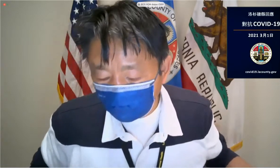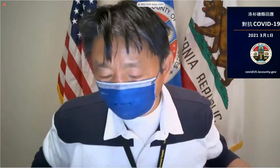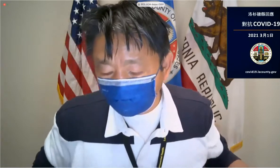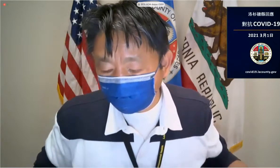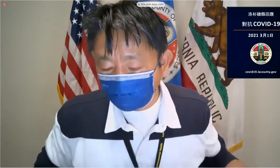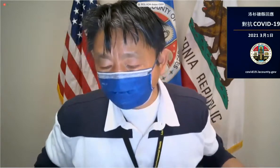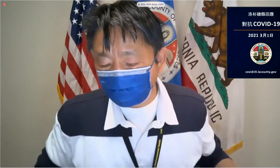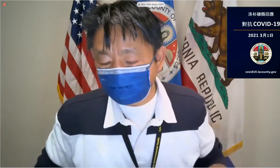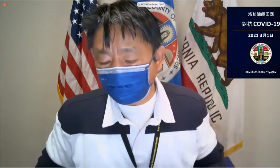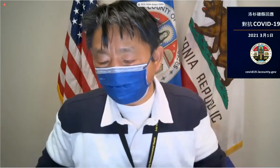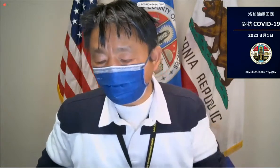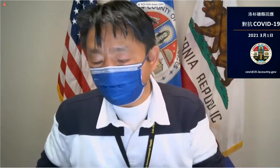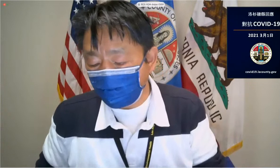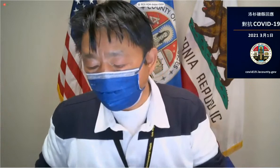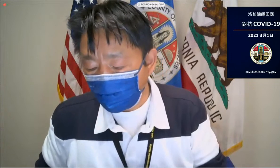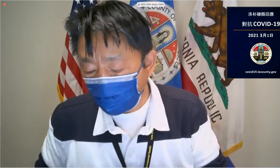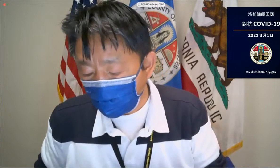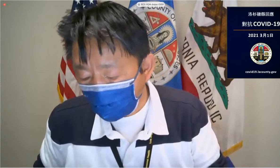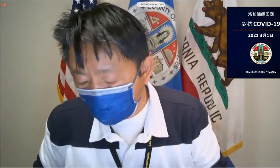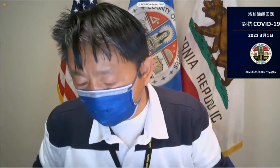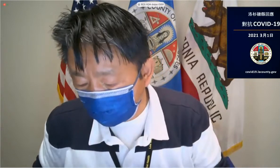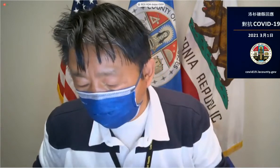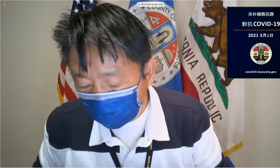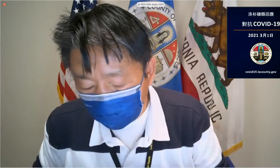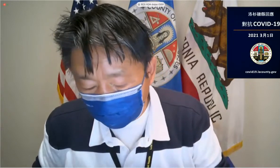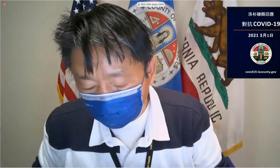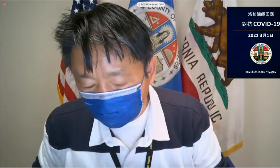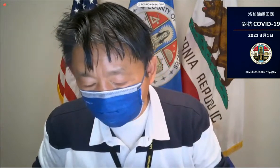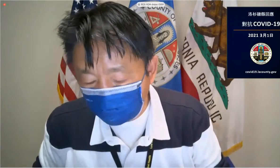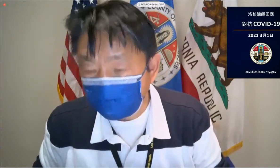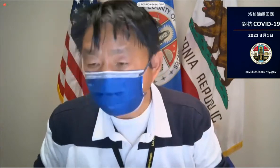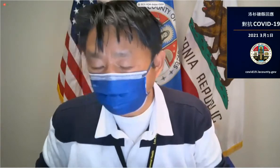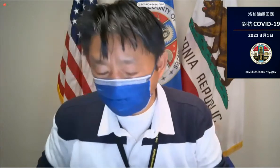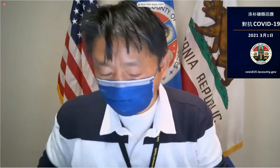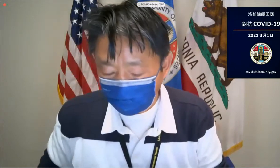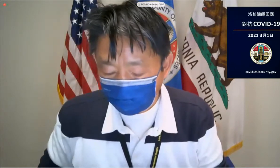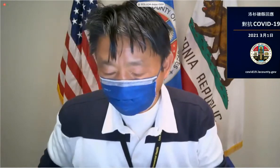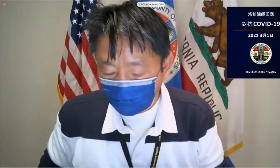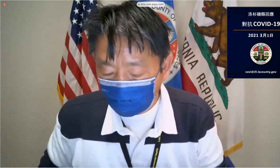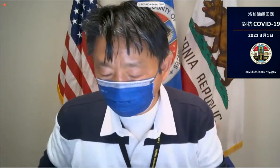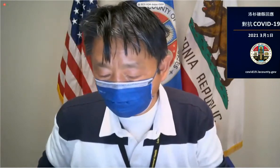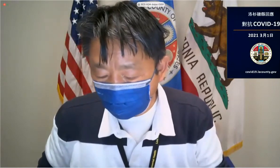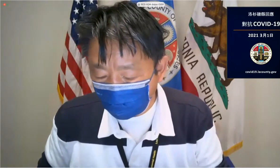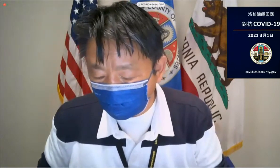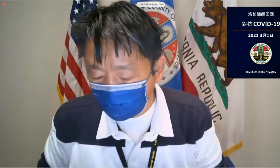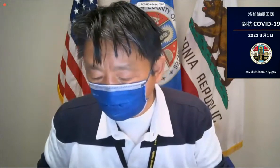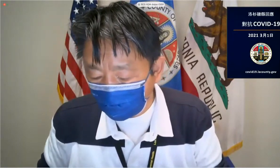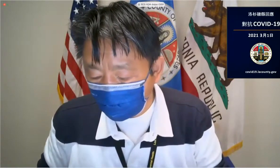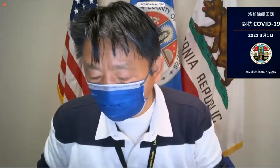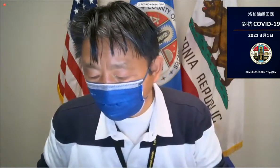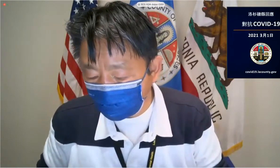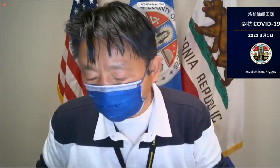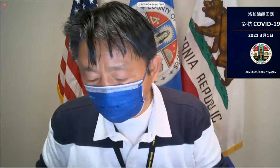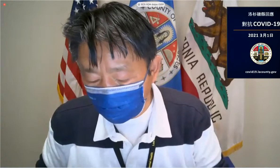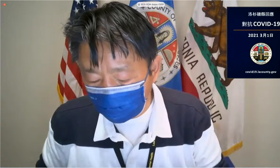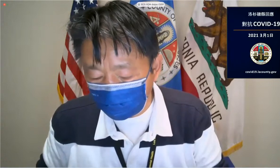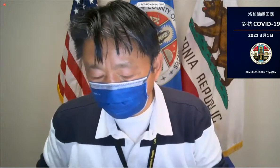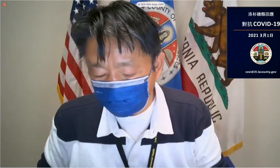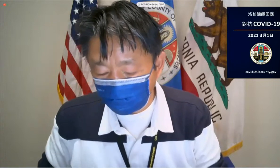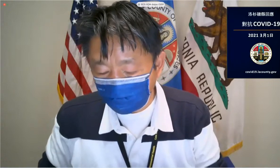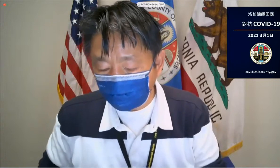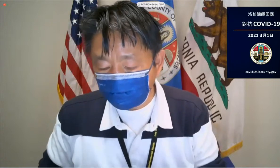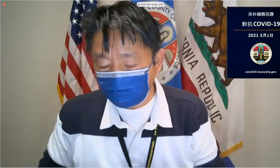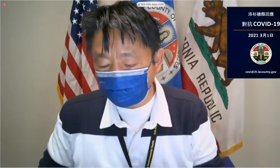食品和农业部门大约有50万2千人需要接种，这部分人可以在6个大型接